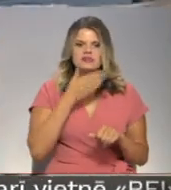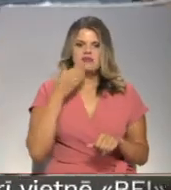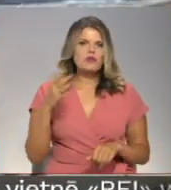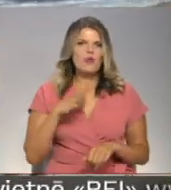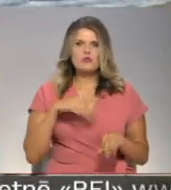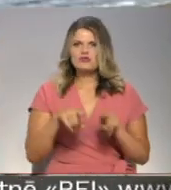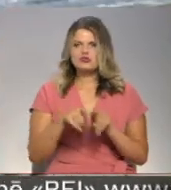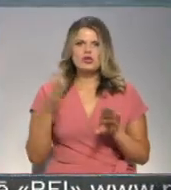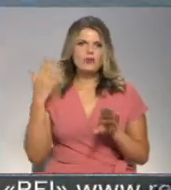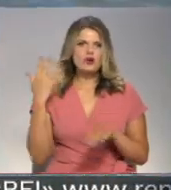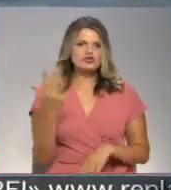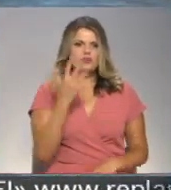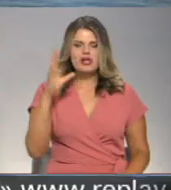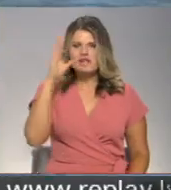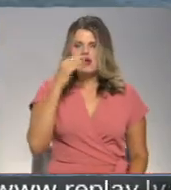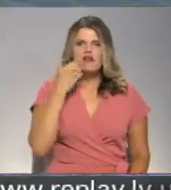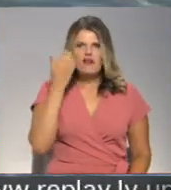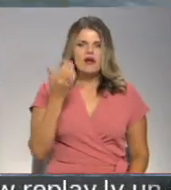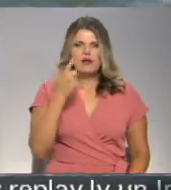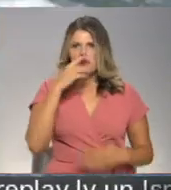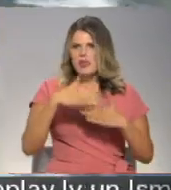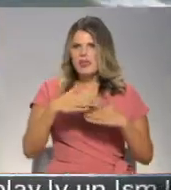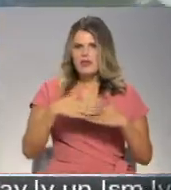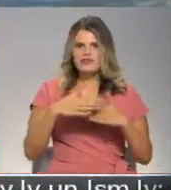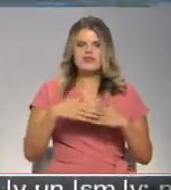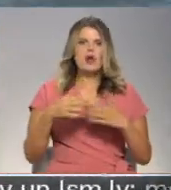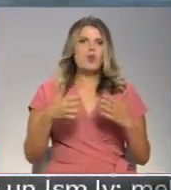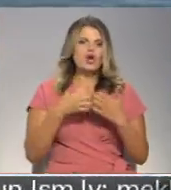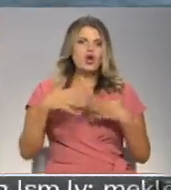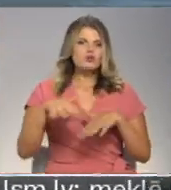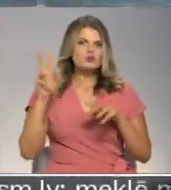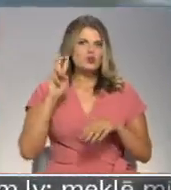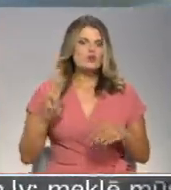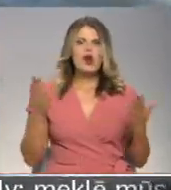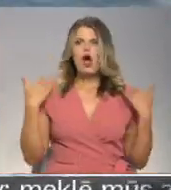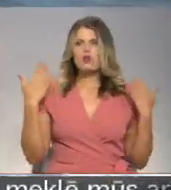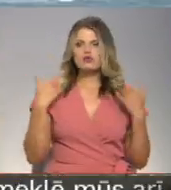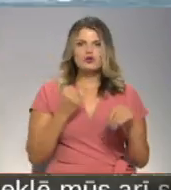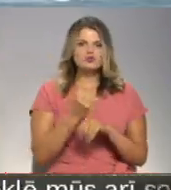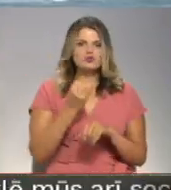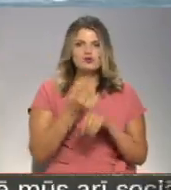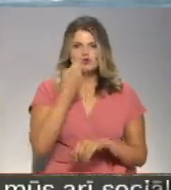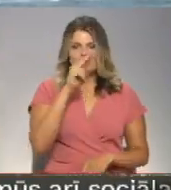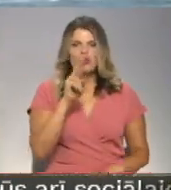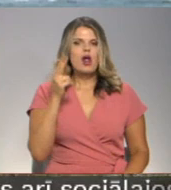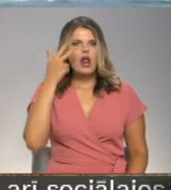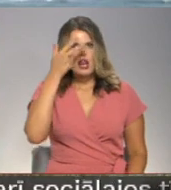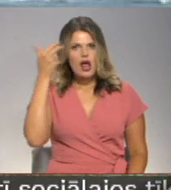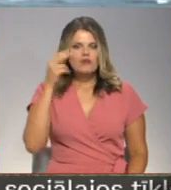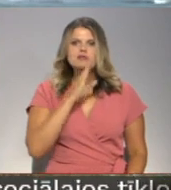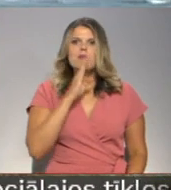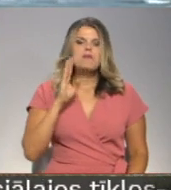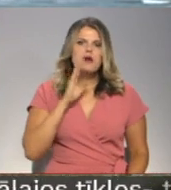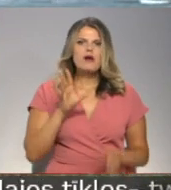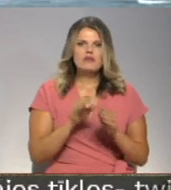bijušas arī aizvadītās piekdienas vakarā, kad samērā netālu no tiem Karostas jūrmalā atpūtās turists no Lietuvas māte ar